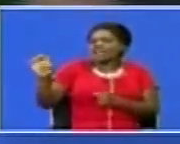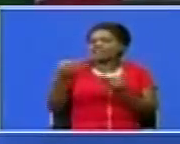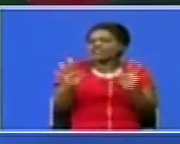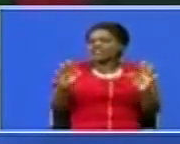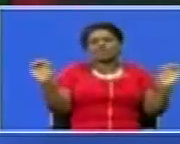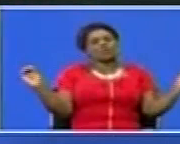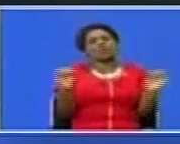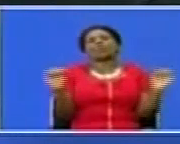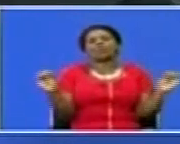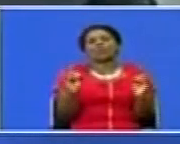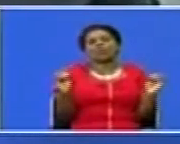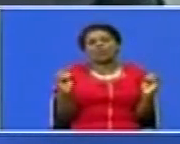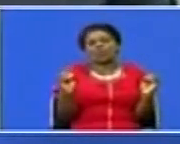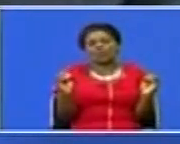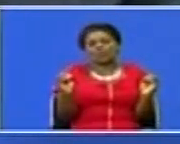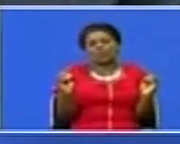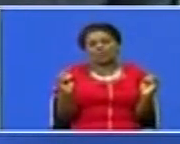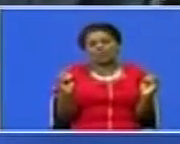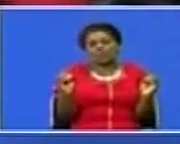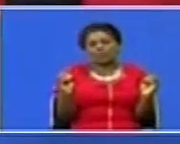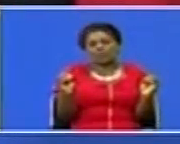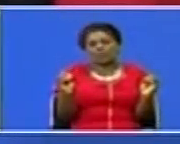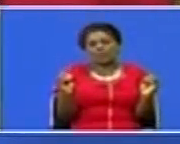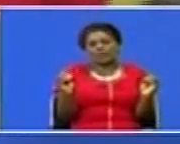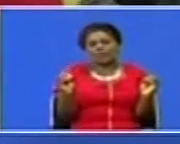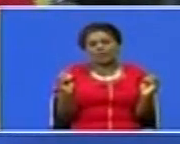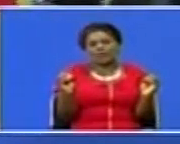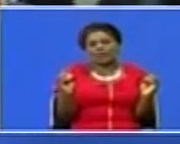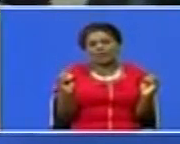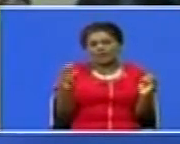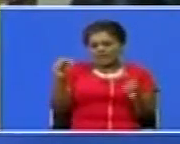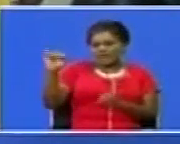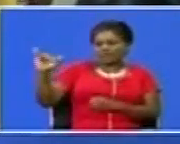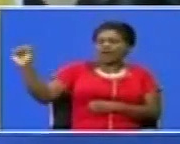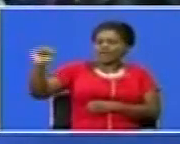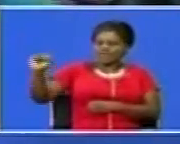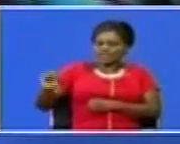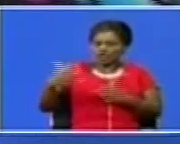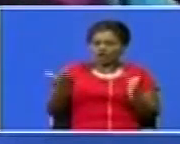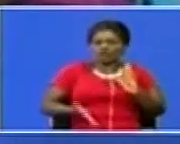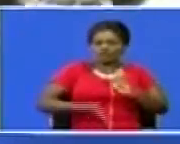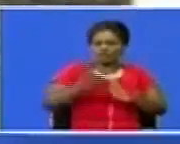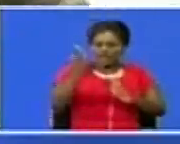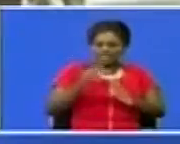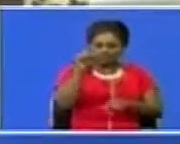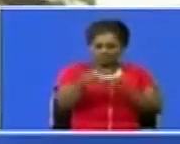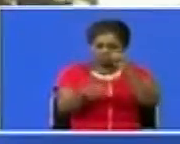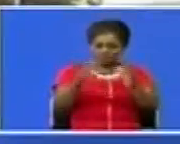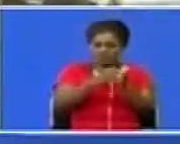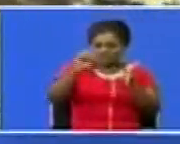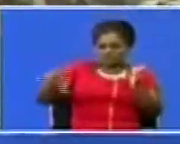na sakata hii ya shilingi milioni 791 za mradi wa NYS au kuharakisha tuhuma zilizokuwa